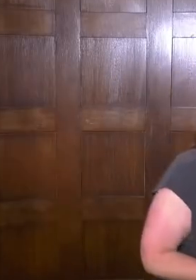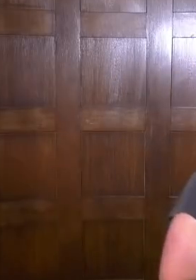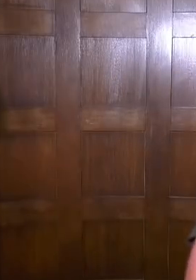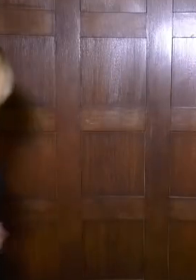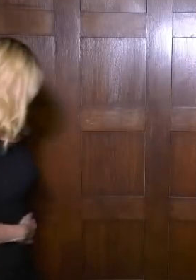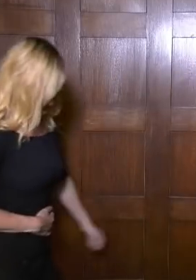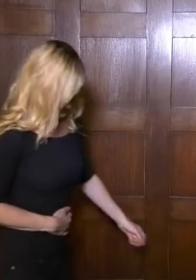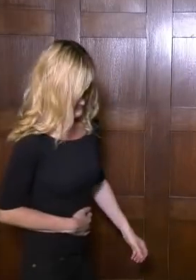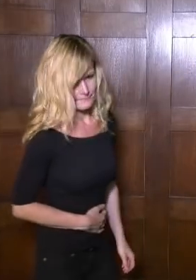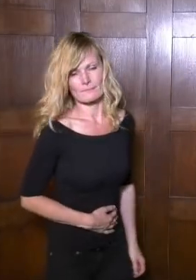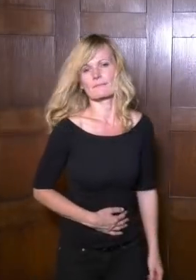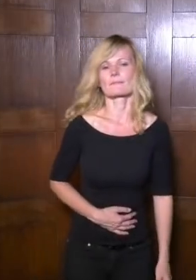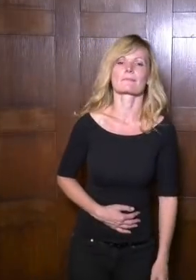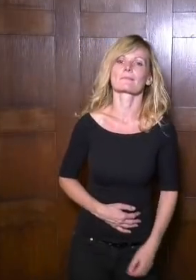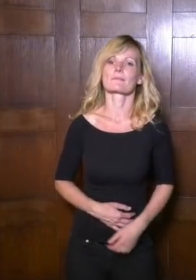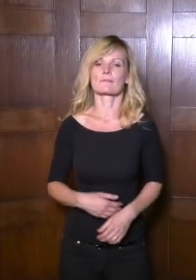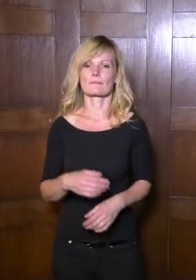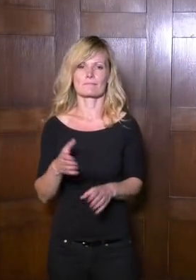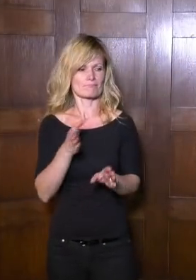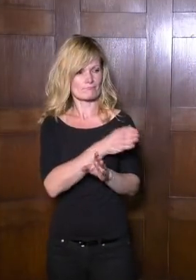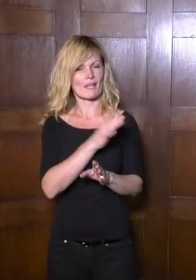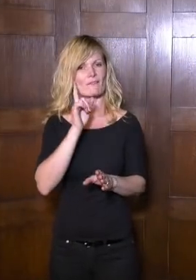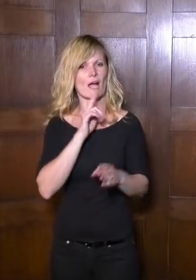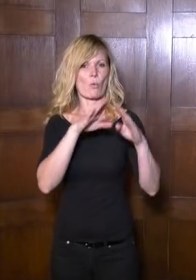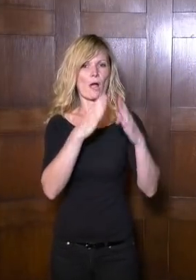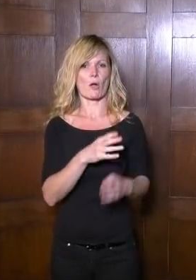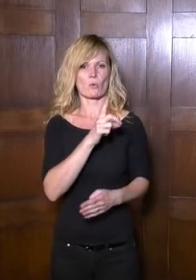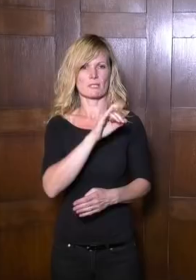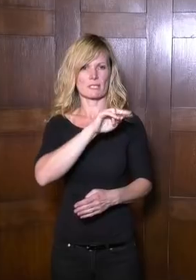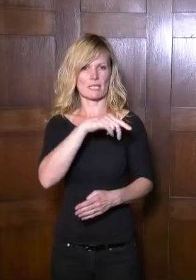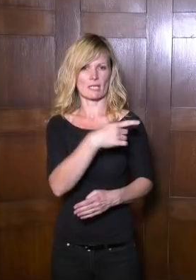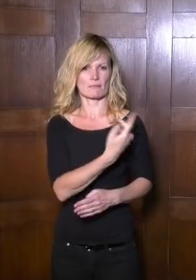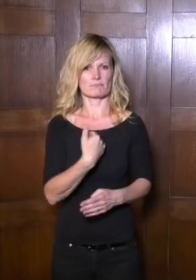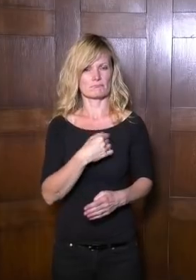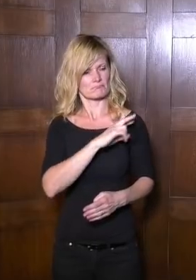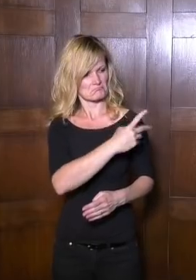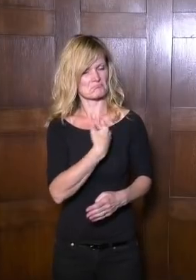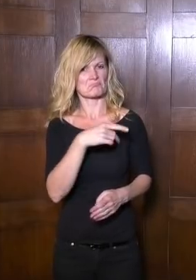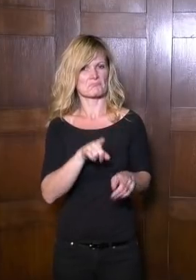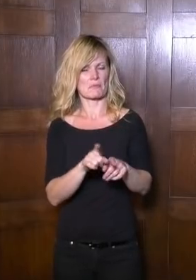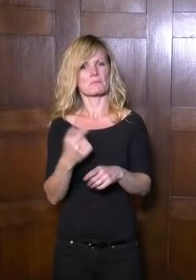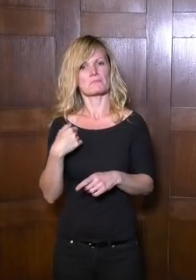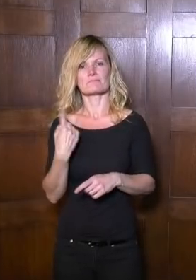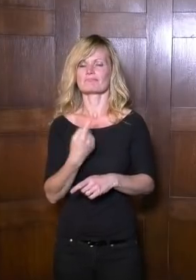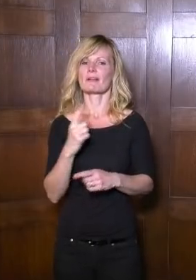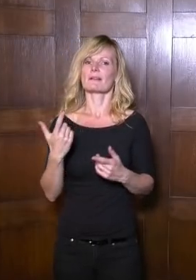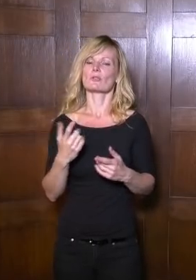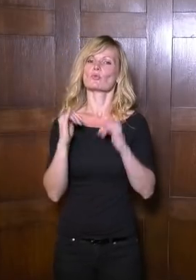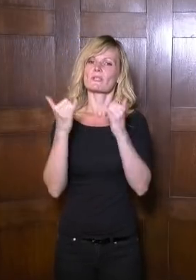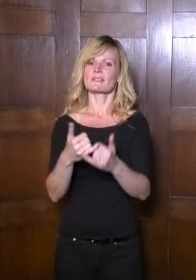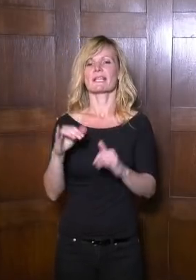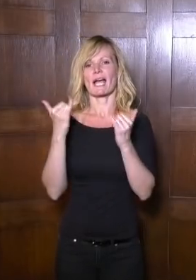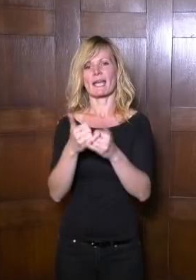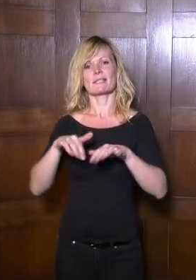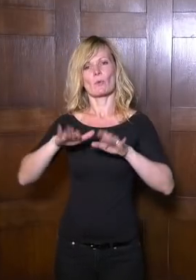Ich kann mich da bei meiner Nachbarin Frau Hausting nur anschließen. Es lief bombastisch bei uns. Es war das 10. Firmenjahr in der Touristik als